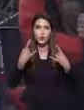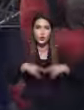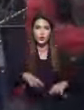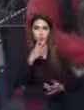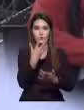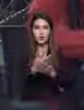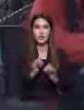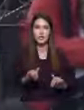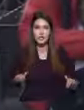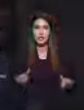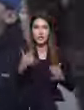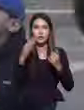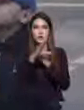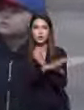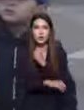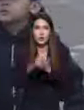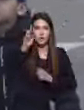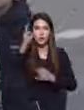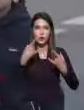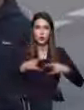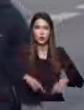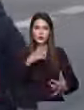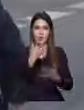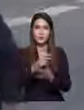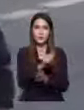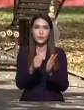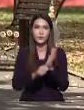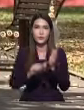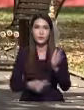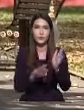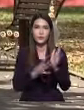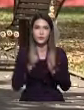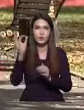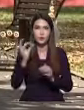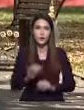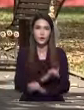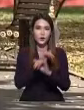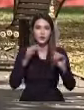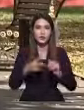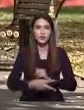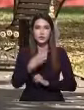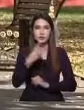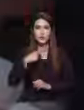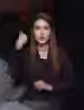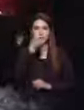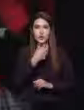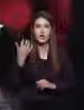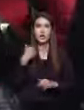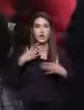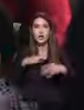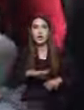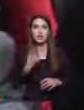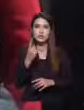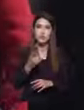артуы. Соңғы 10 жылда елімізде туу көрсеткіші 16,9%-ға өскен. Ал 2021 жылы бұрын-соңды болмаған